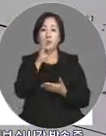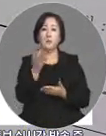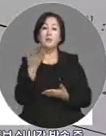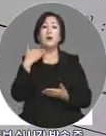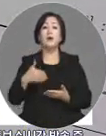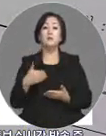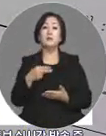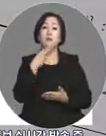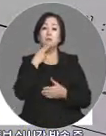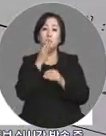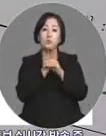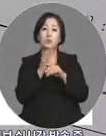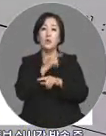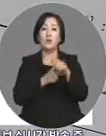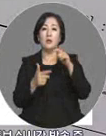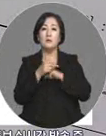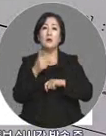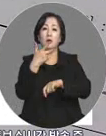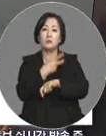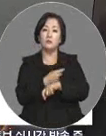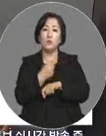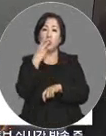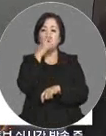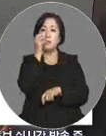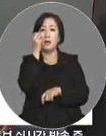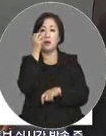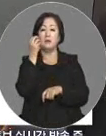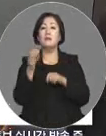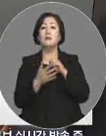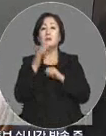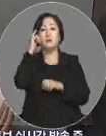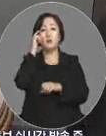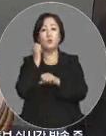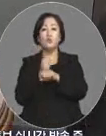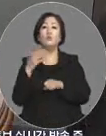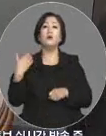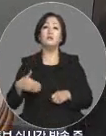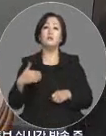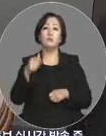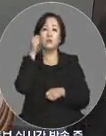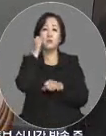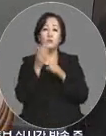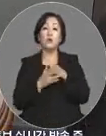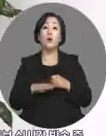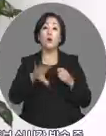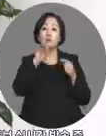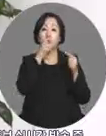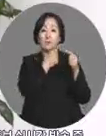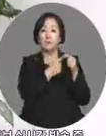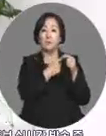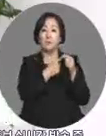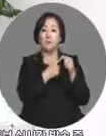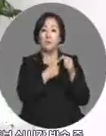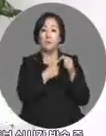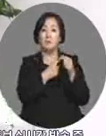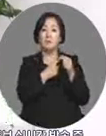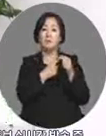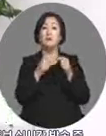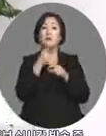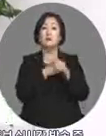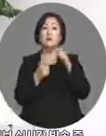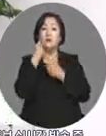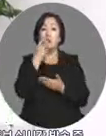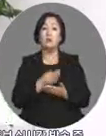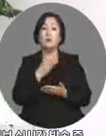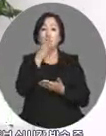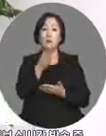지원하지 않으면서 접종 이상 반응 조사와 연구 공백이 길어지고 있습니다. 첫째는 이제 아마 처우 문제,